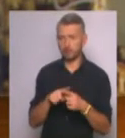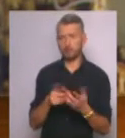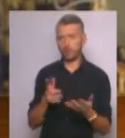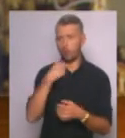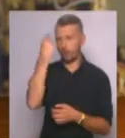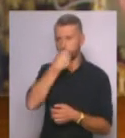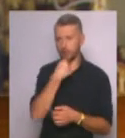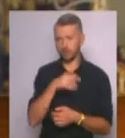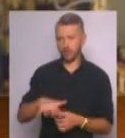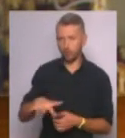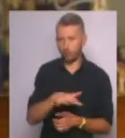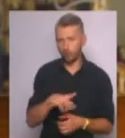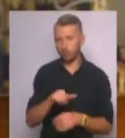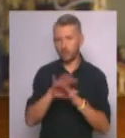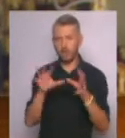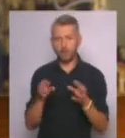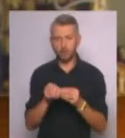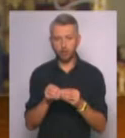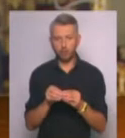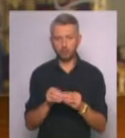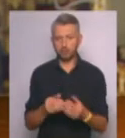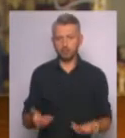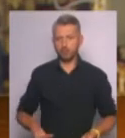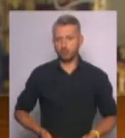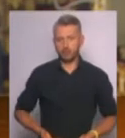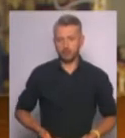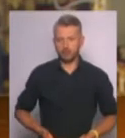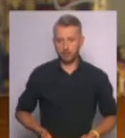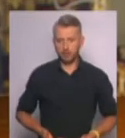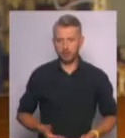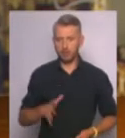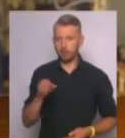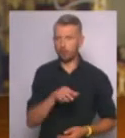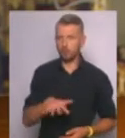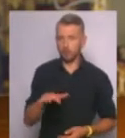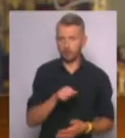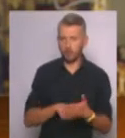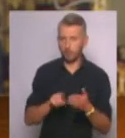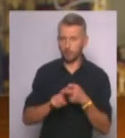звичайно, і загалом процес життя у всьому масиві